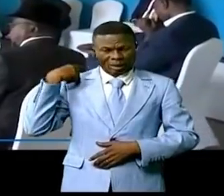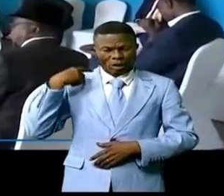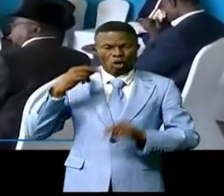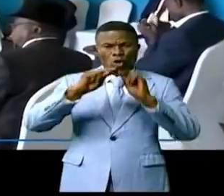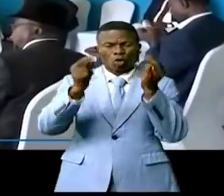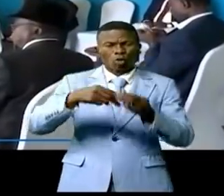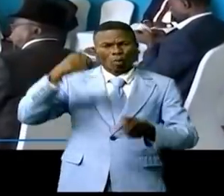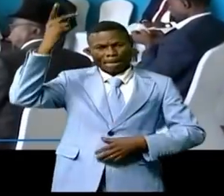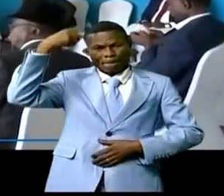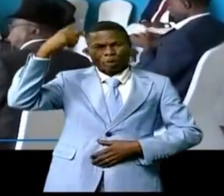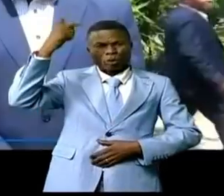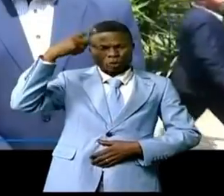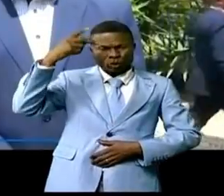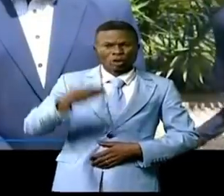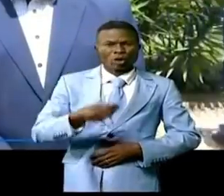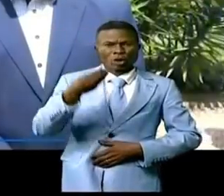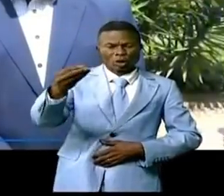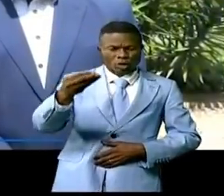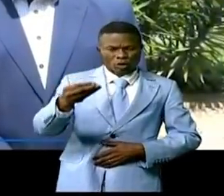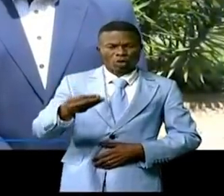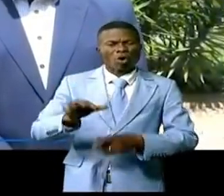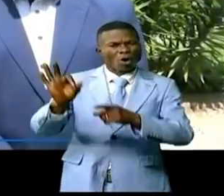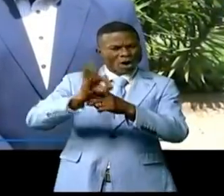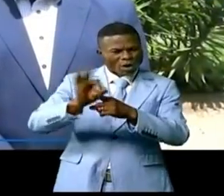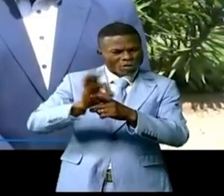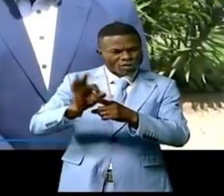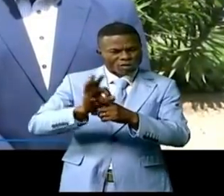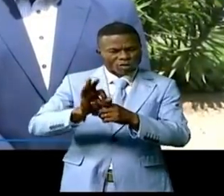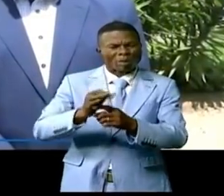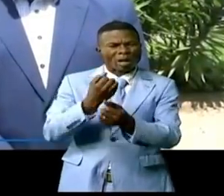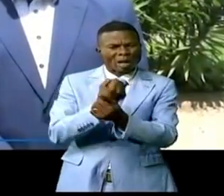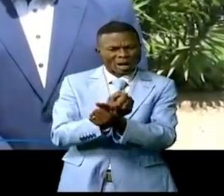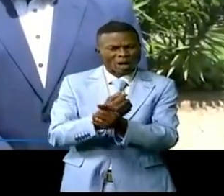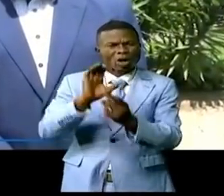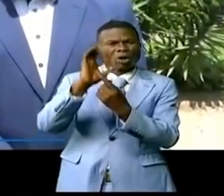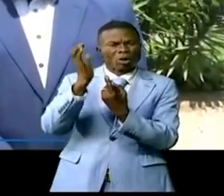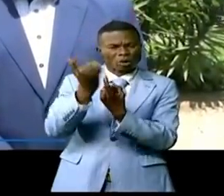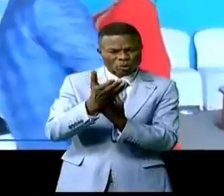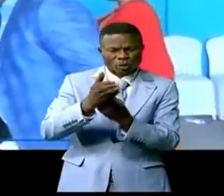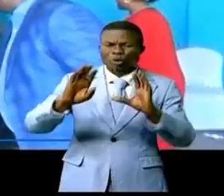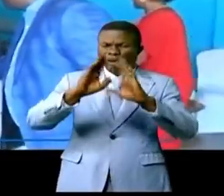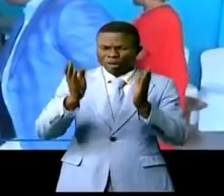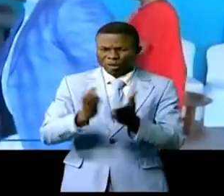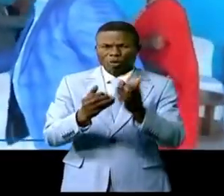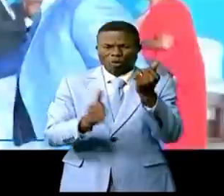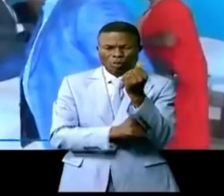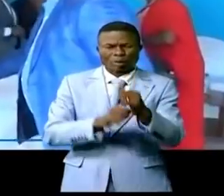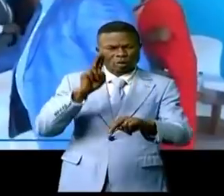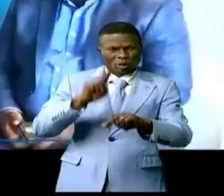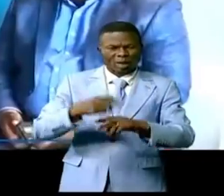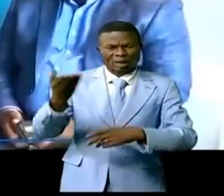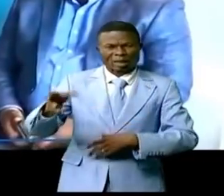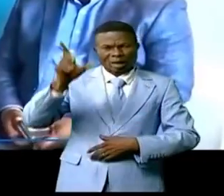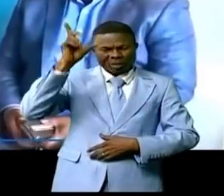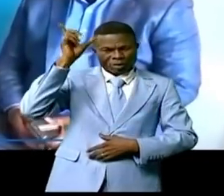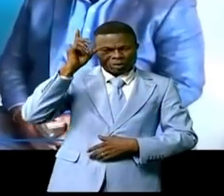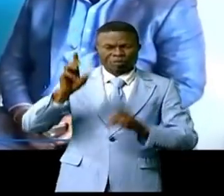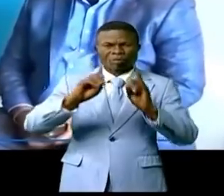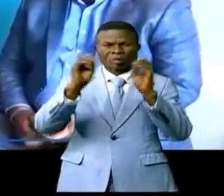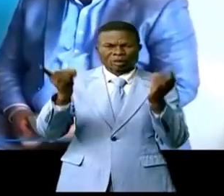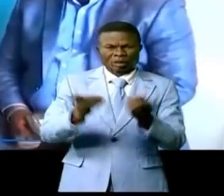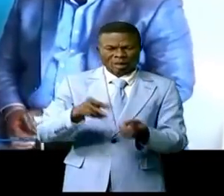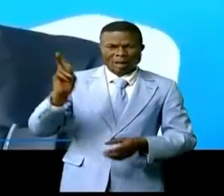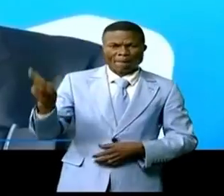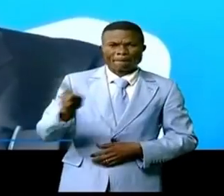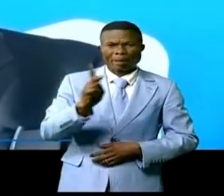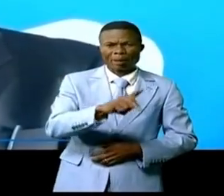politiques, à donner la formation à ces gens de respecter les cultures des uns et des autres. Sous le même sujet, la délégation du PPRD, conduite